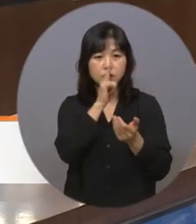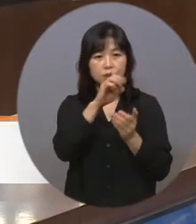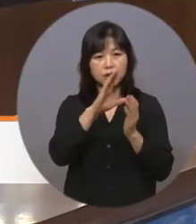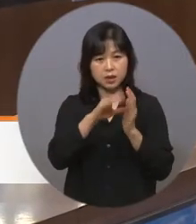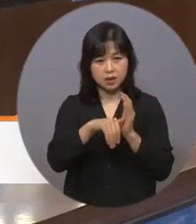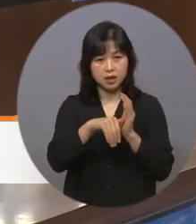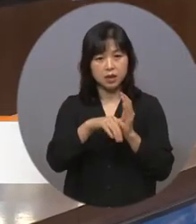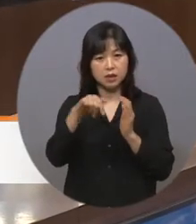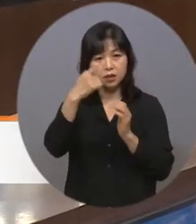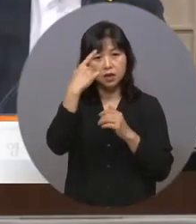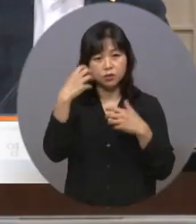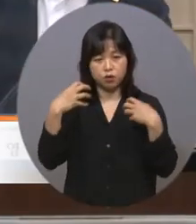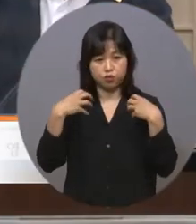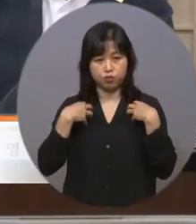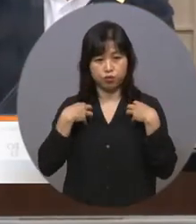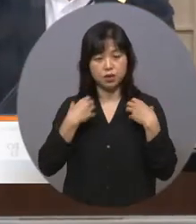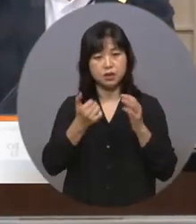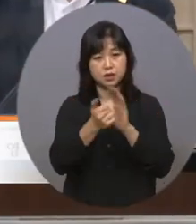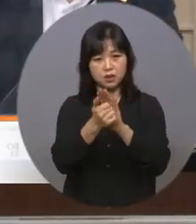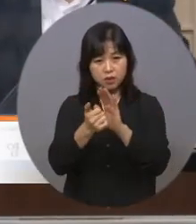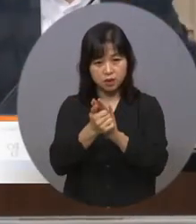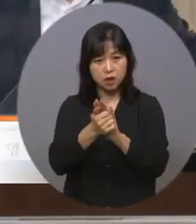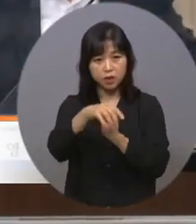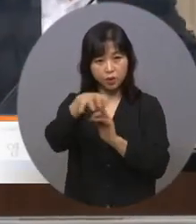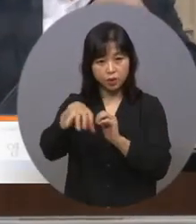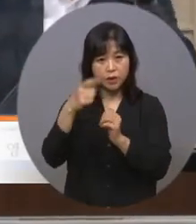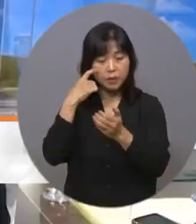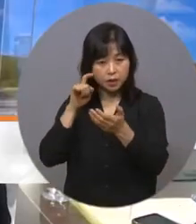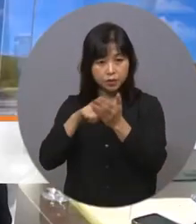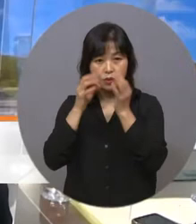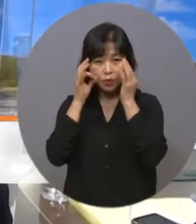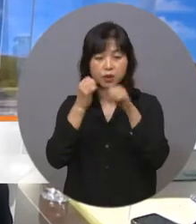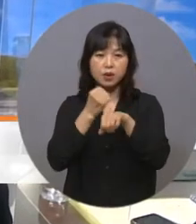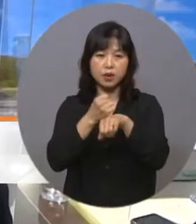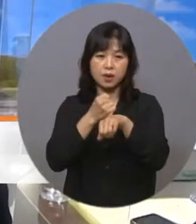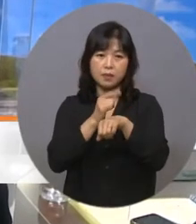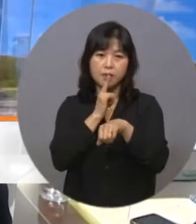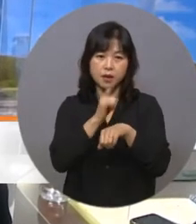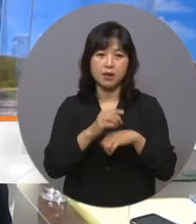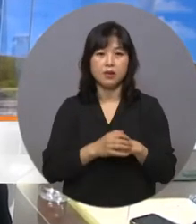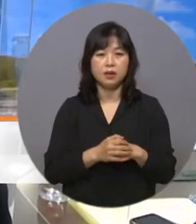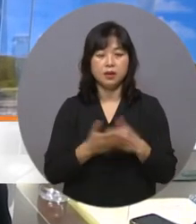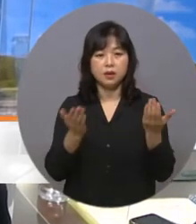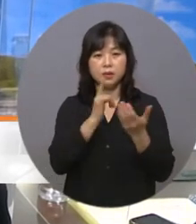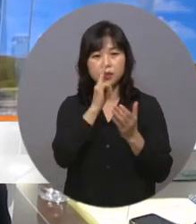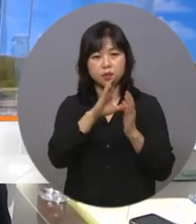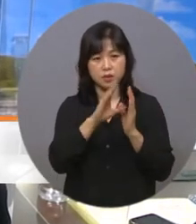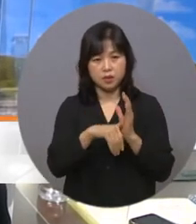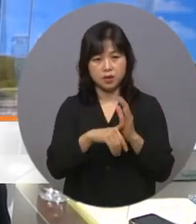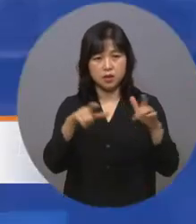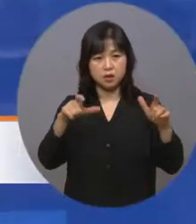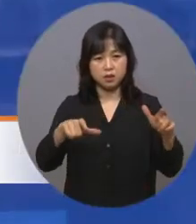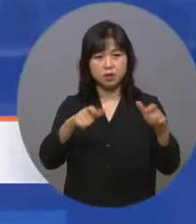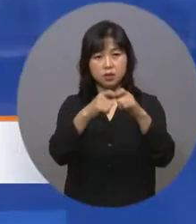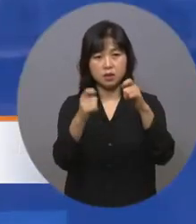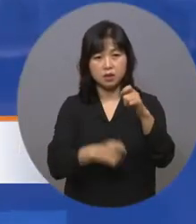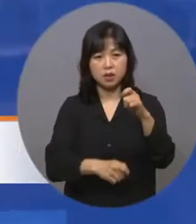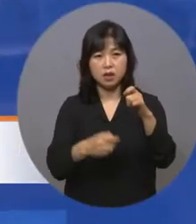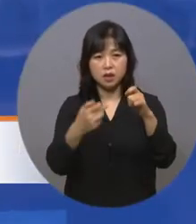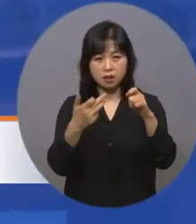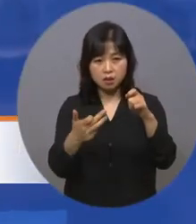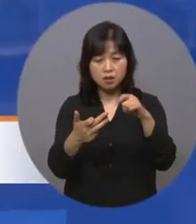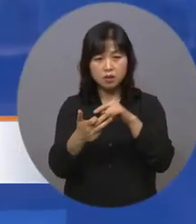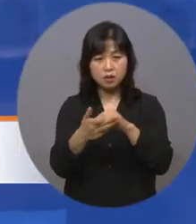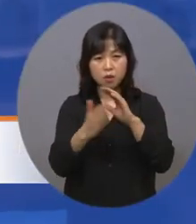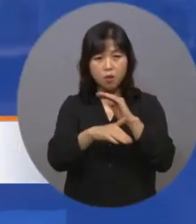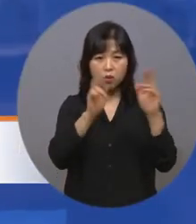국정과제 발굴에 온 힘을 쏟을 것을 당부했습니다. 이날 업무 보고회에서는 도산하 18개 공사